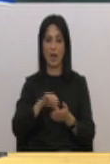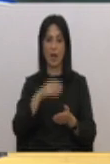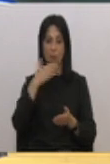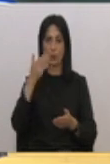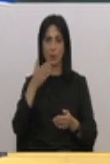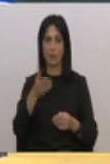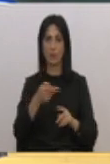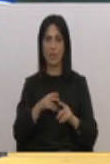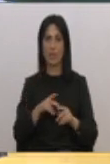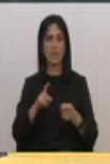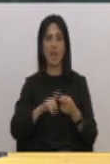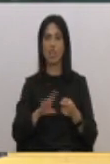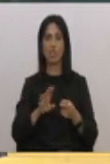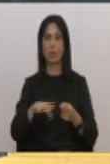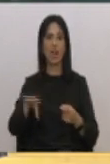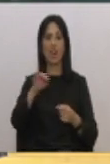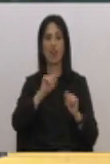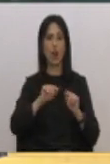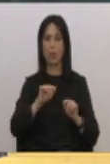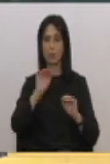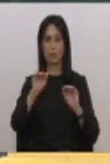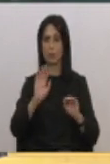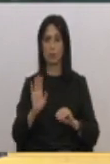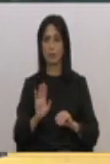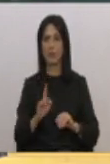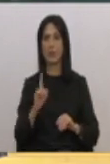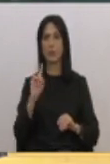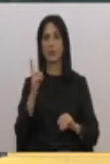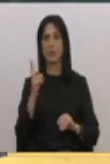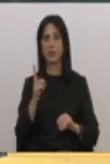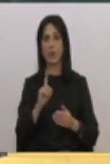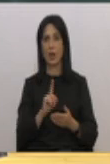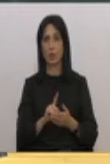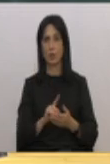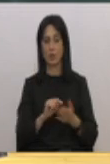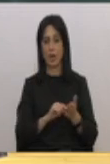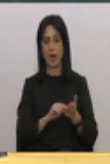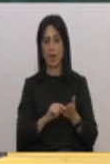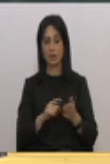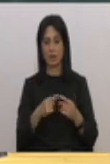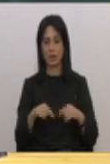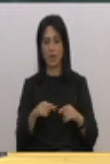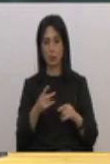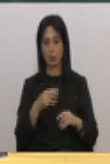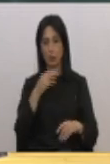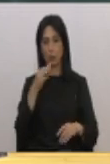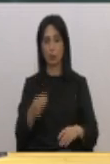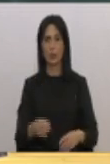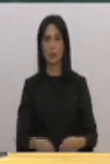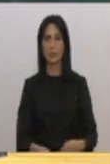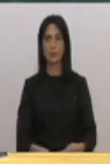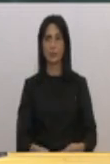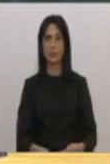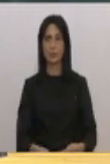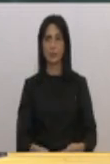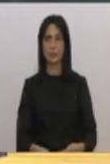tribunastan. Esar ce e hebarat, cum da, la opozițiuri jgups. Irveli, auci de blat, has gasmit, ce s-a zugat de basun da utrat.